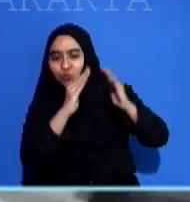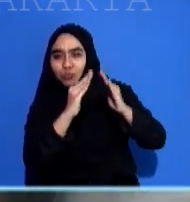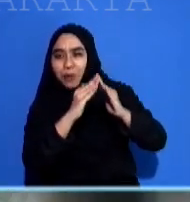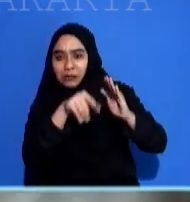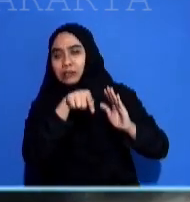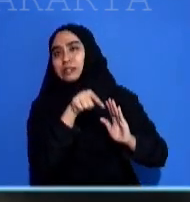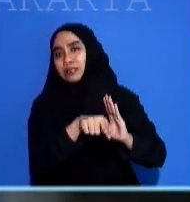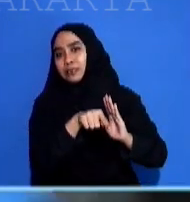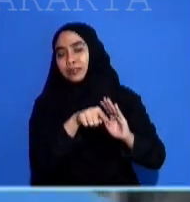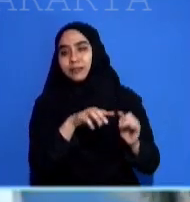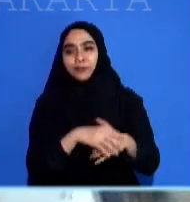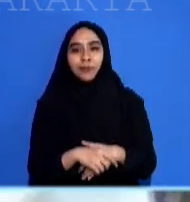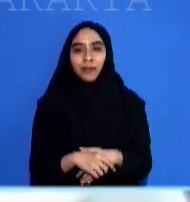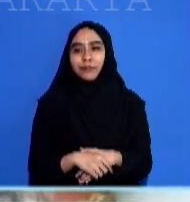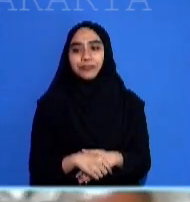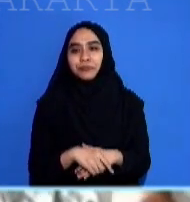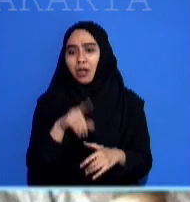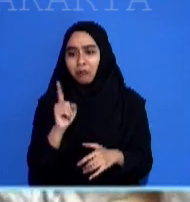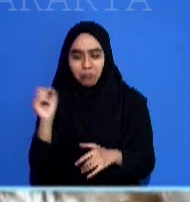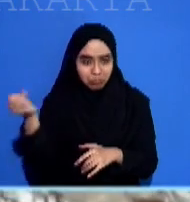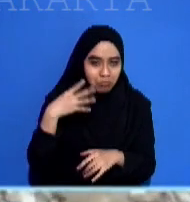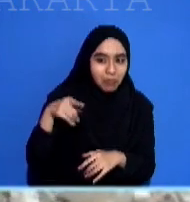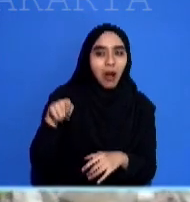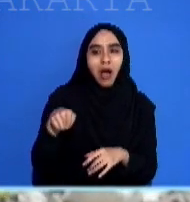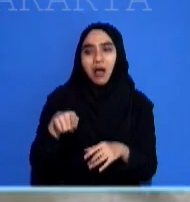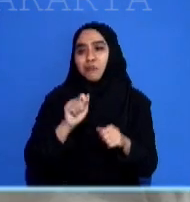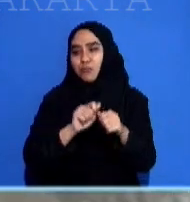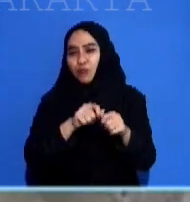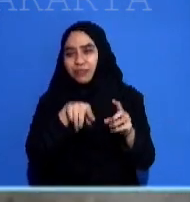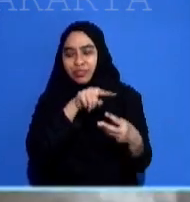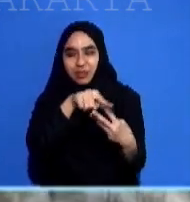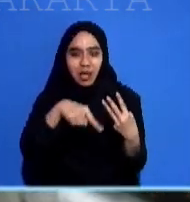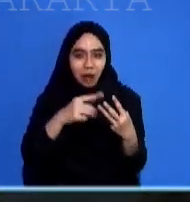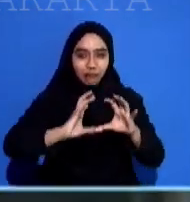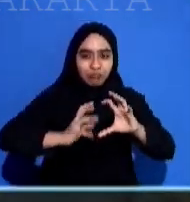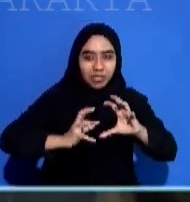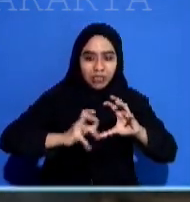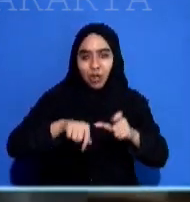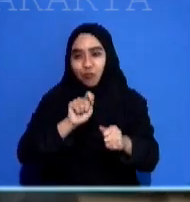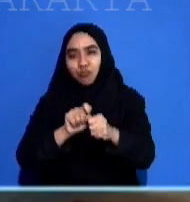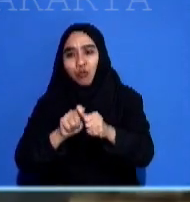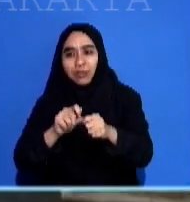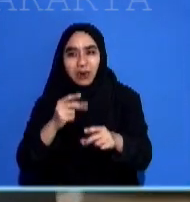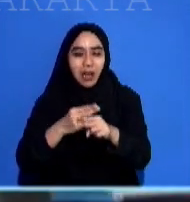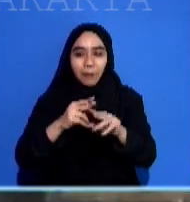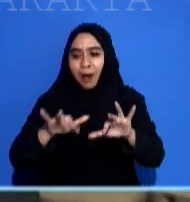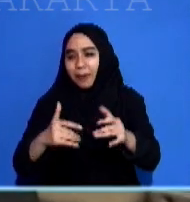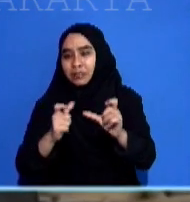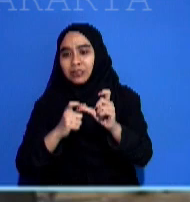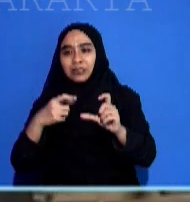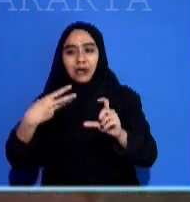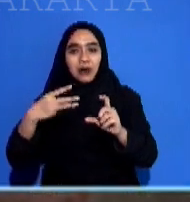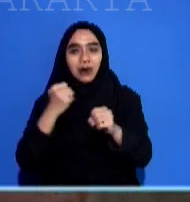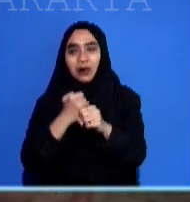sakampunipun po anggenipun ngkit Lan masang tigang mesin Utami ingkang dipun sukan Nami segregation point